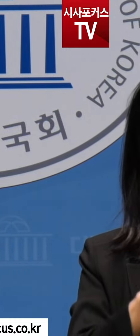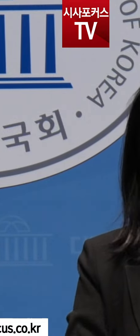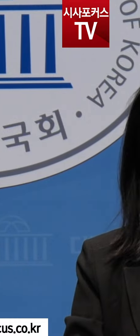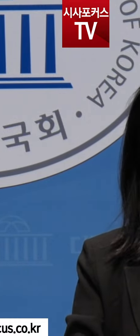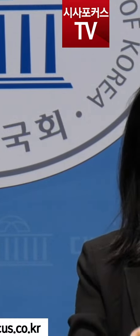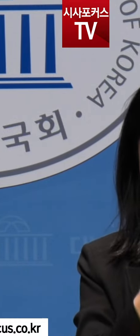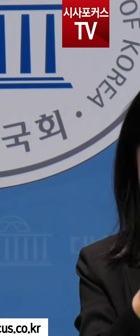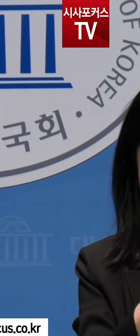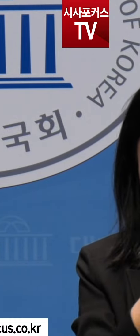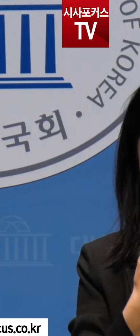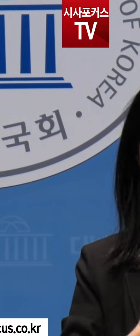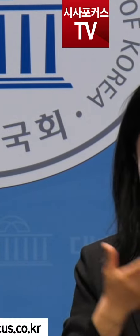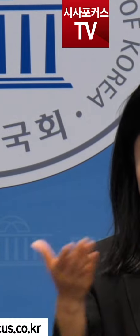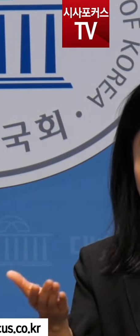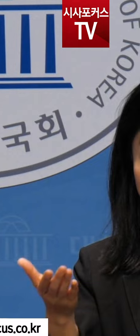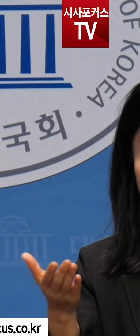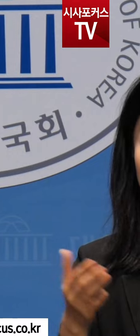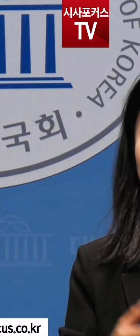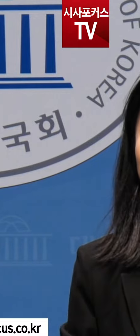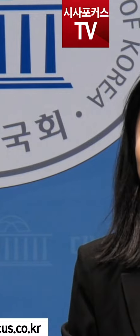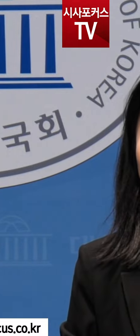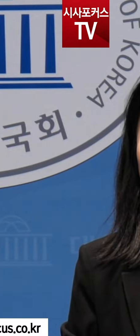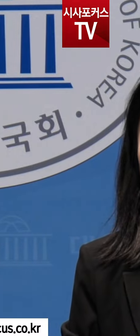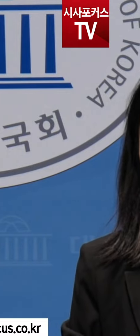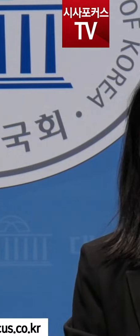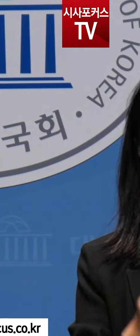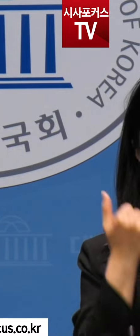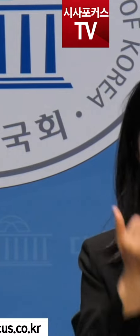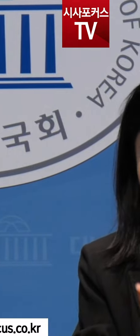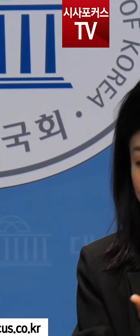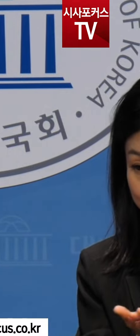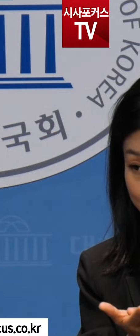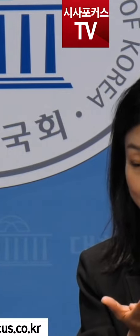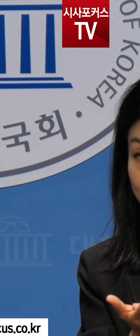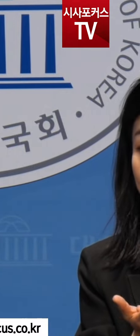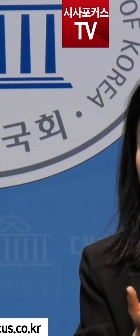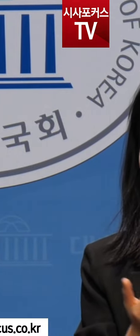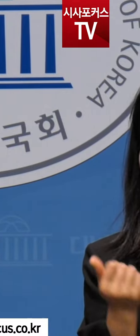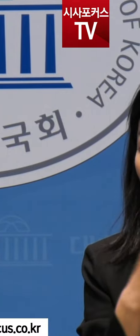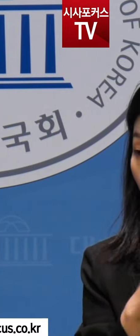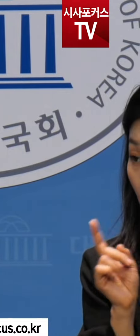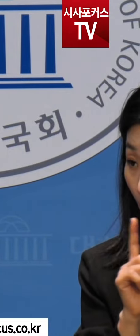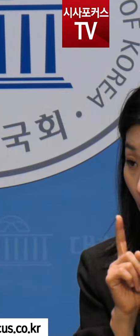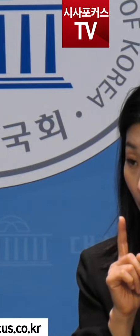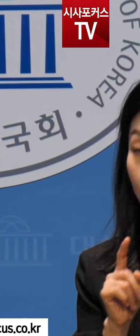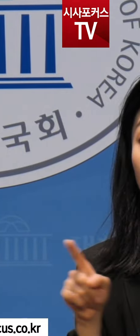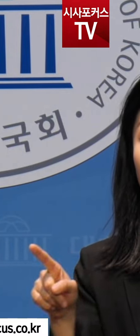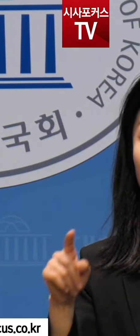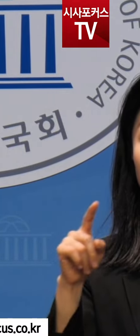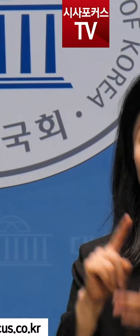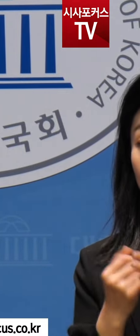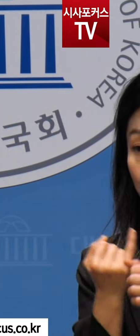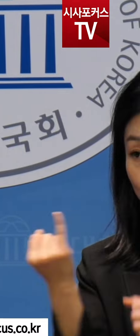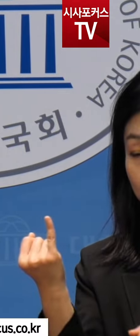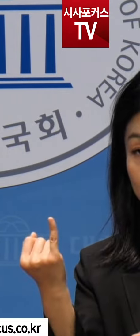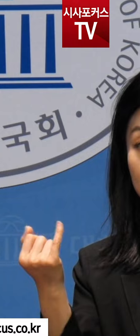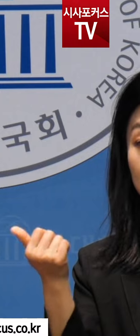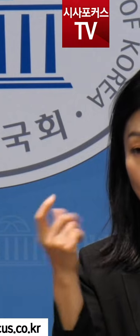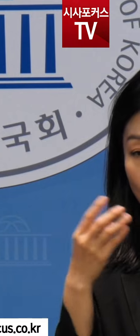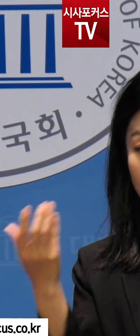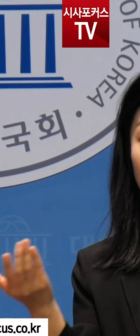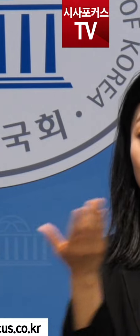다시 알려드리도록 하겠습니다 라며 팩스와 계좌번호를 묻자 김건희 여사가 번호를 알려줬다고